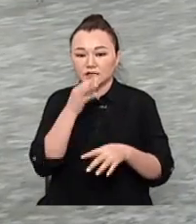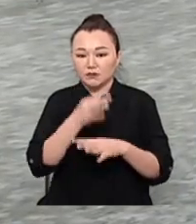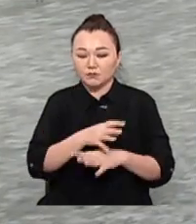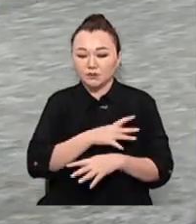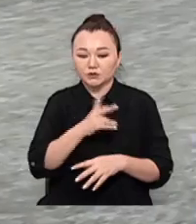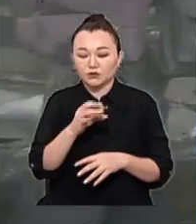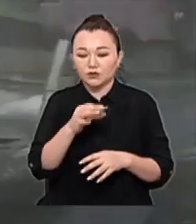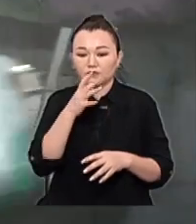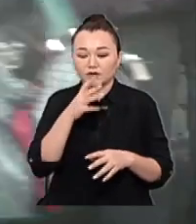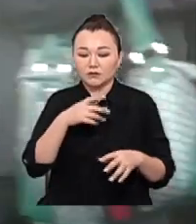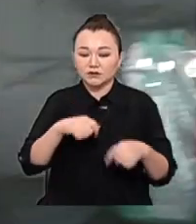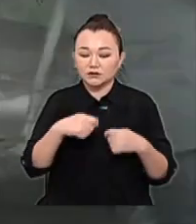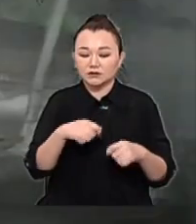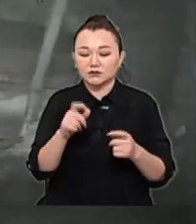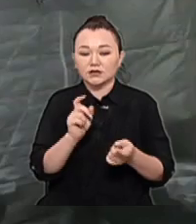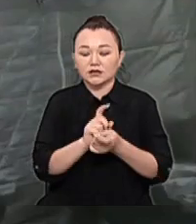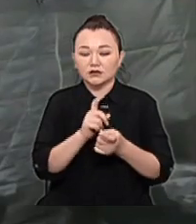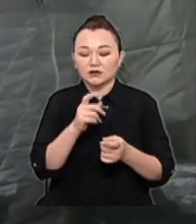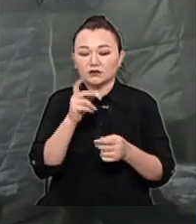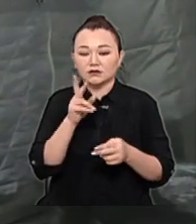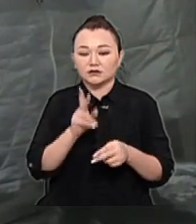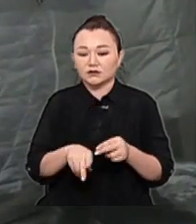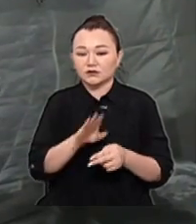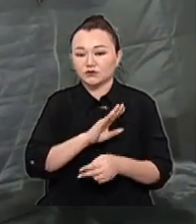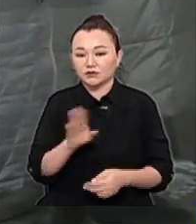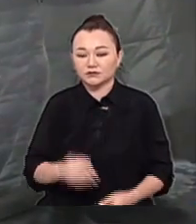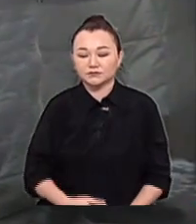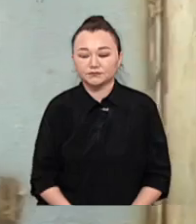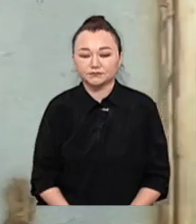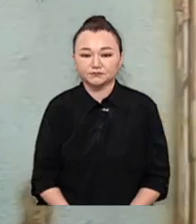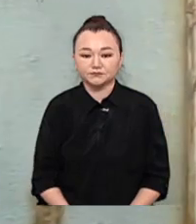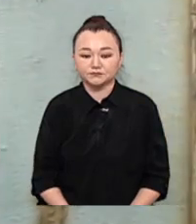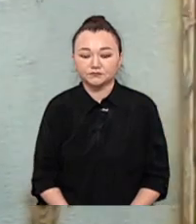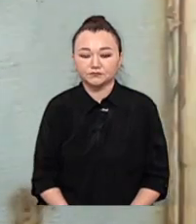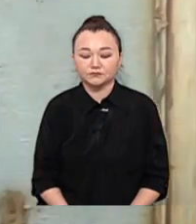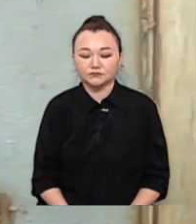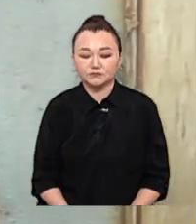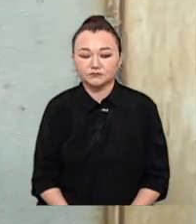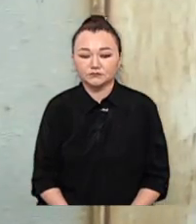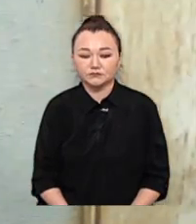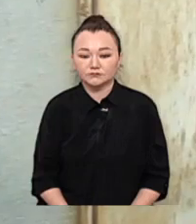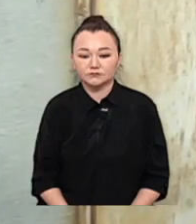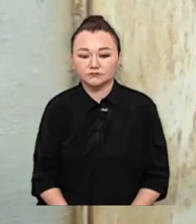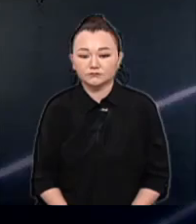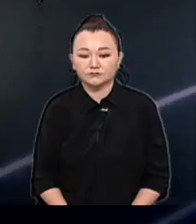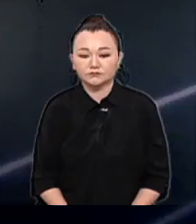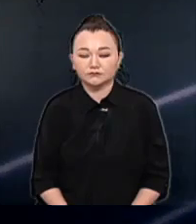қарағанда бұл саудагерлер арасындағы жанжалдың соңы емес сияқты. Динара Ерболқызы, информбюро, Абай